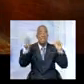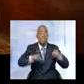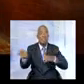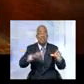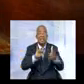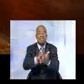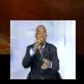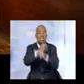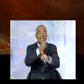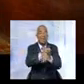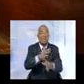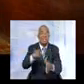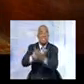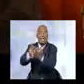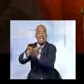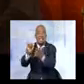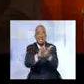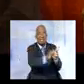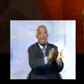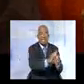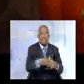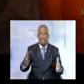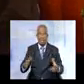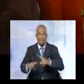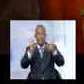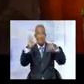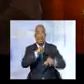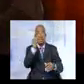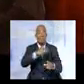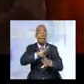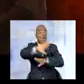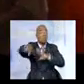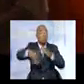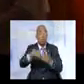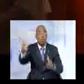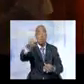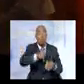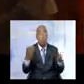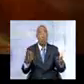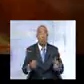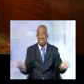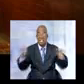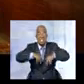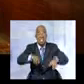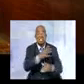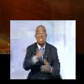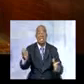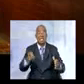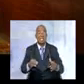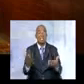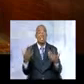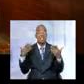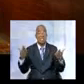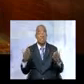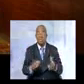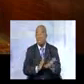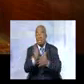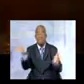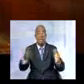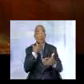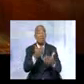soit des BOT, soit des partenariats public-privé. Donc on est extrêmement attentif au cadre réglementaire